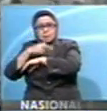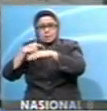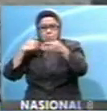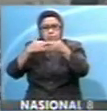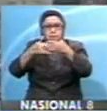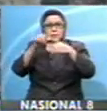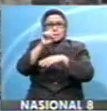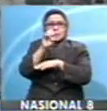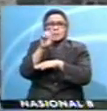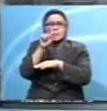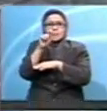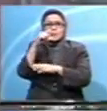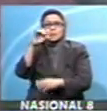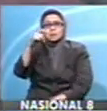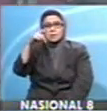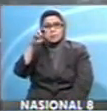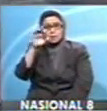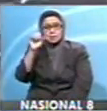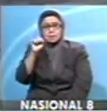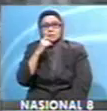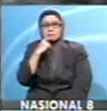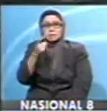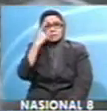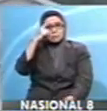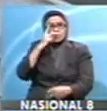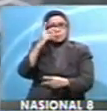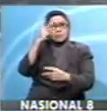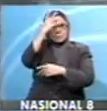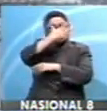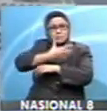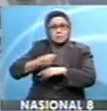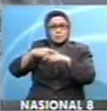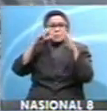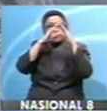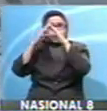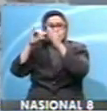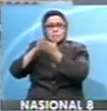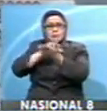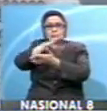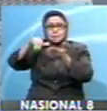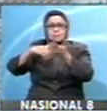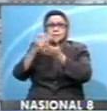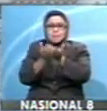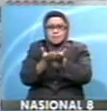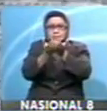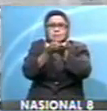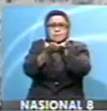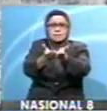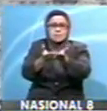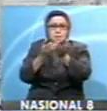forus untuk melihat keindahan kota ini secara menyeluruh kapal Cruz yang disediakan akan merentasi